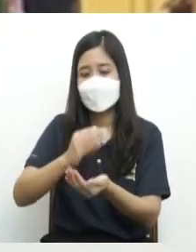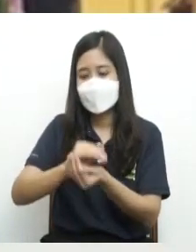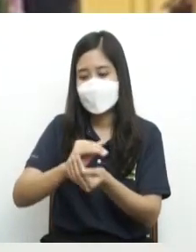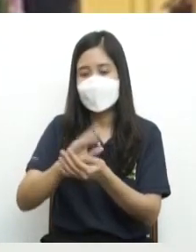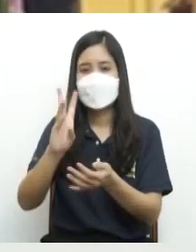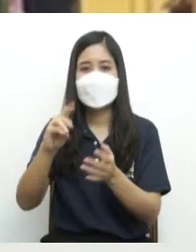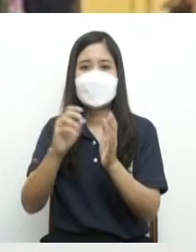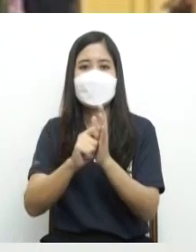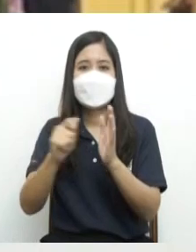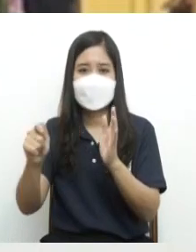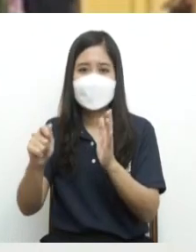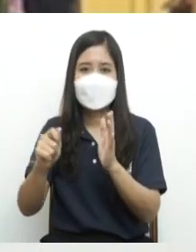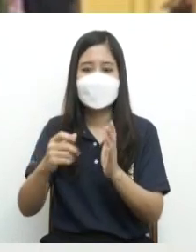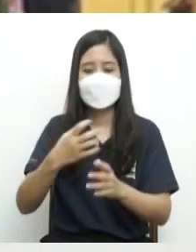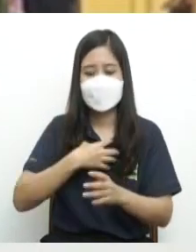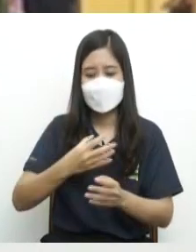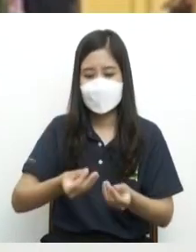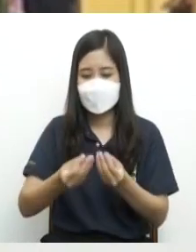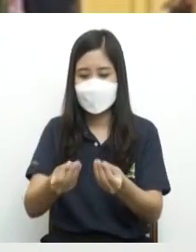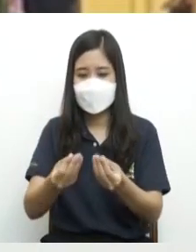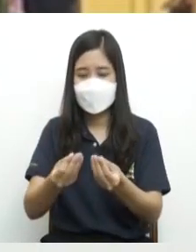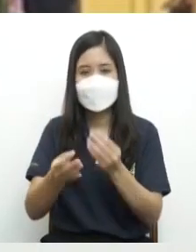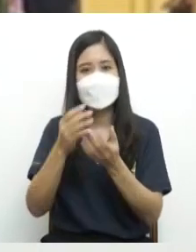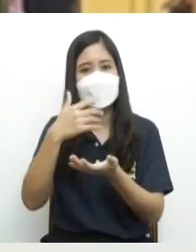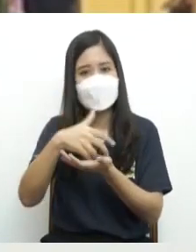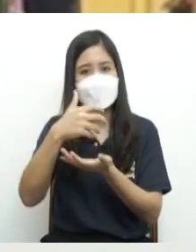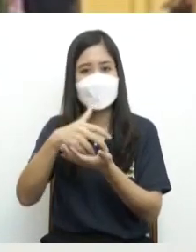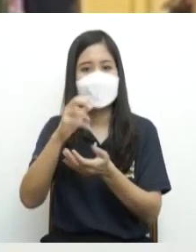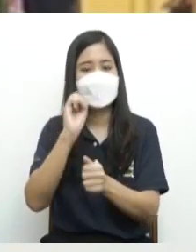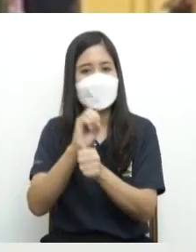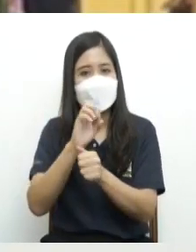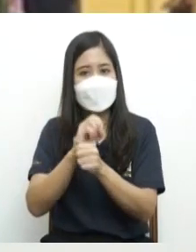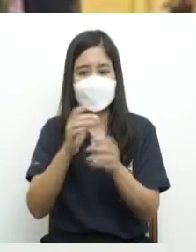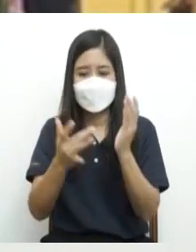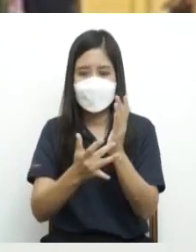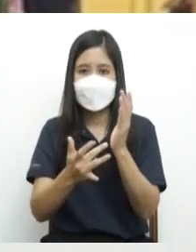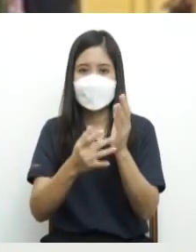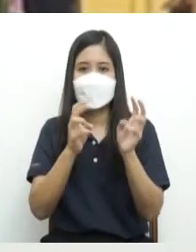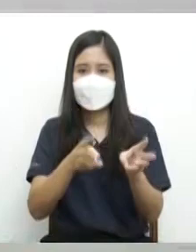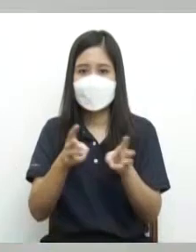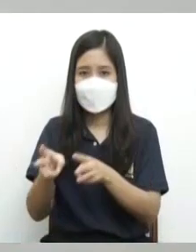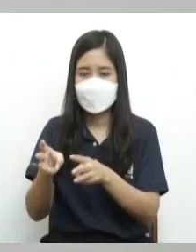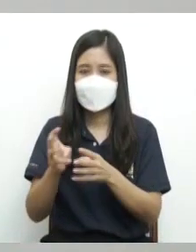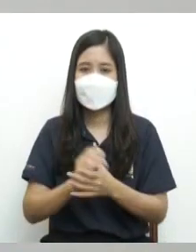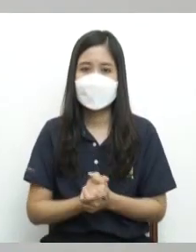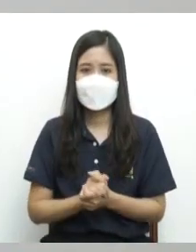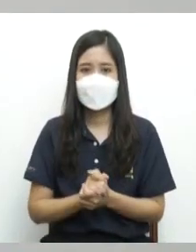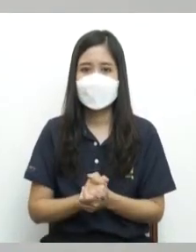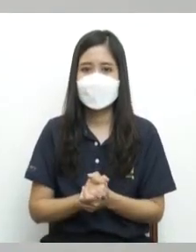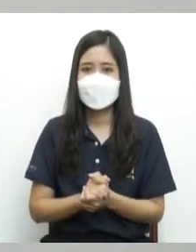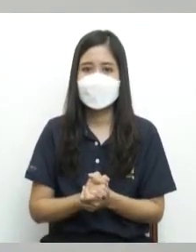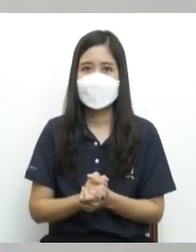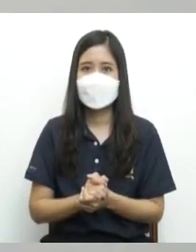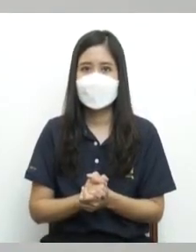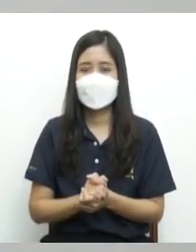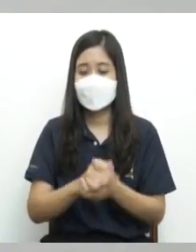ากให้ท่านดร.ศรีกัญญานะคะได้แนะนำค่ะสำหรับเทคนิคการออมเพื่อวัยเกษียณด้วยค่ะ จ จริงๆเรื่องการออมเพื่อวัยเก